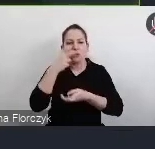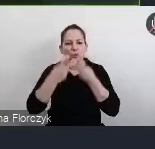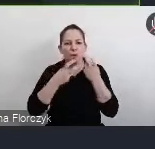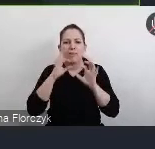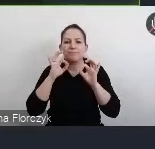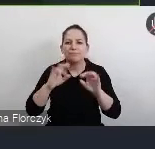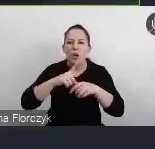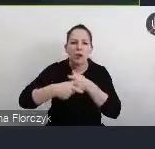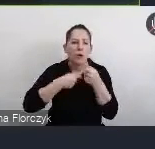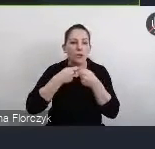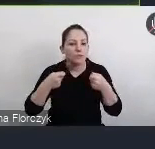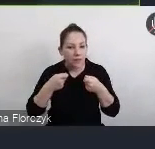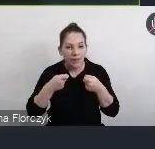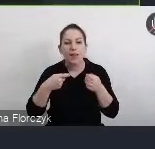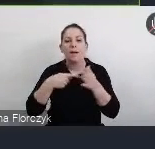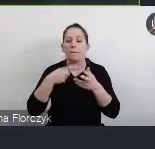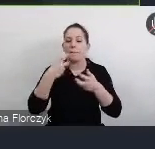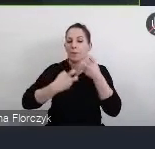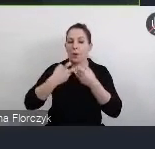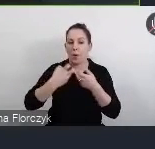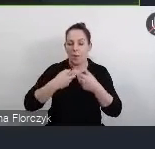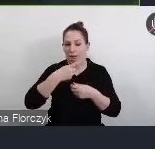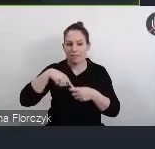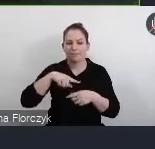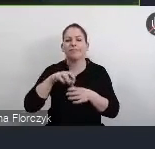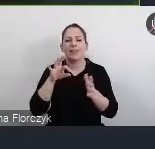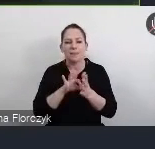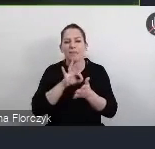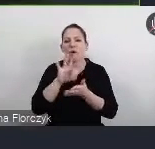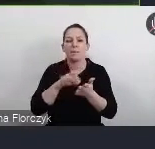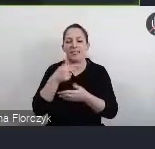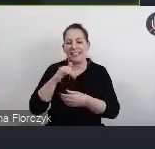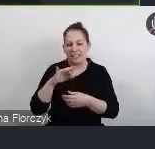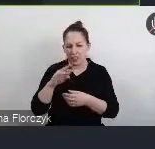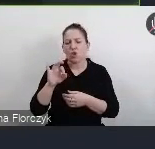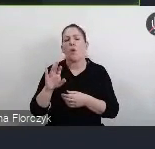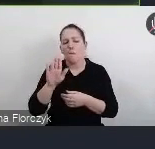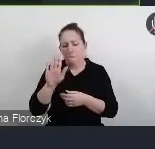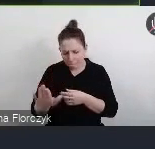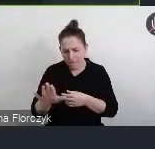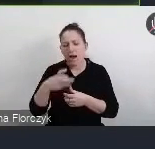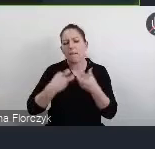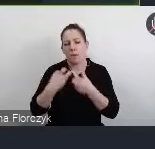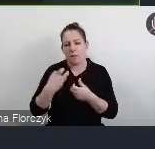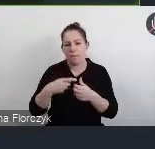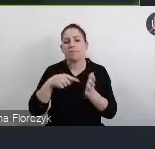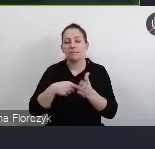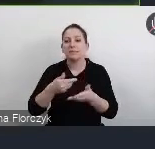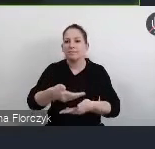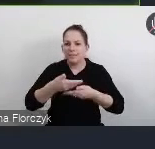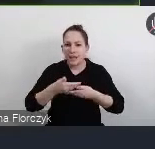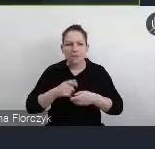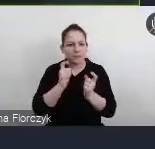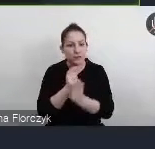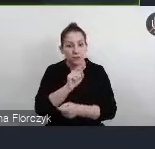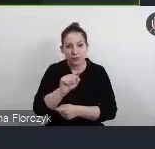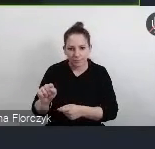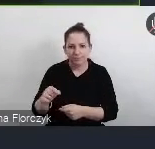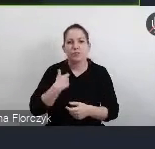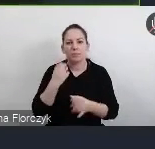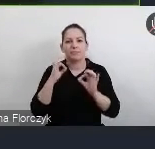rozwiązań tych problemów, które niewątpliwie gmina Nisko ma, będą właśnie zapraszane, żeby znaleźć ten złoty